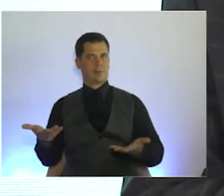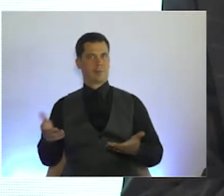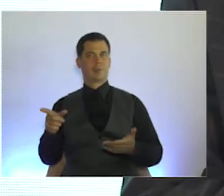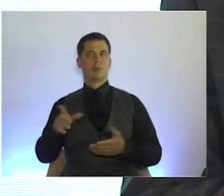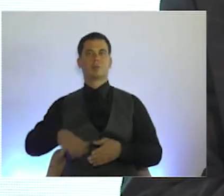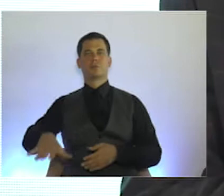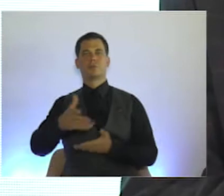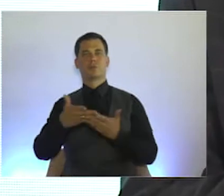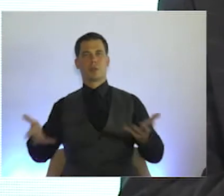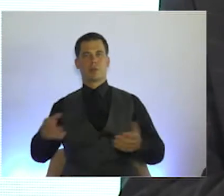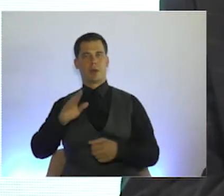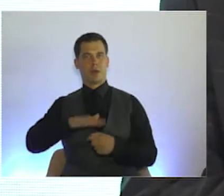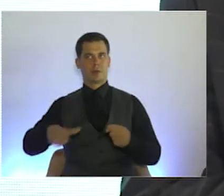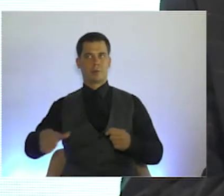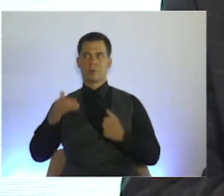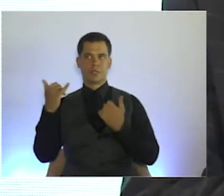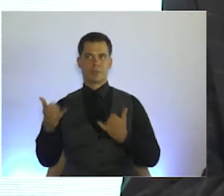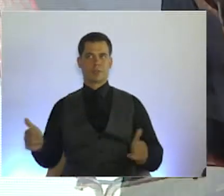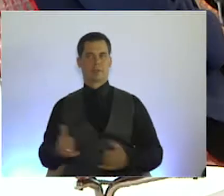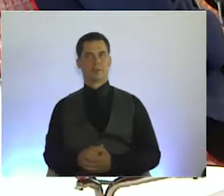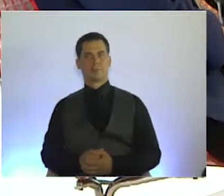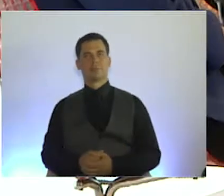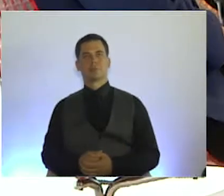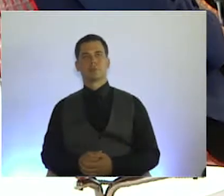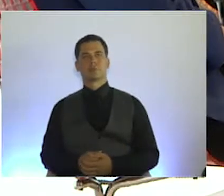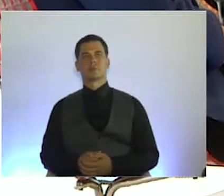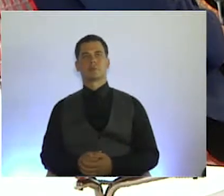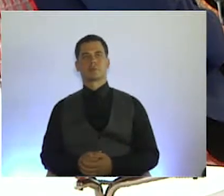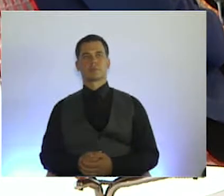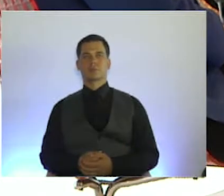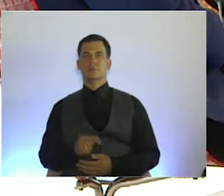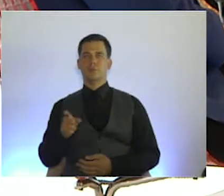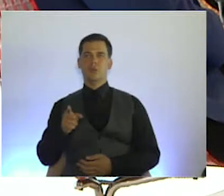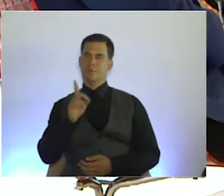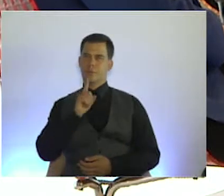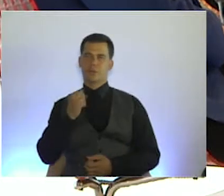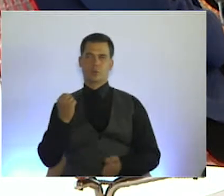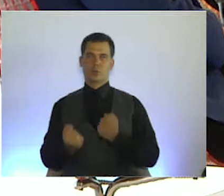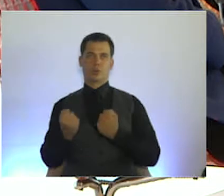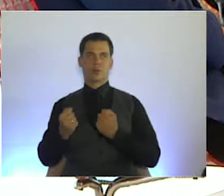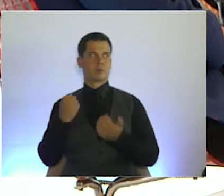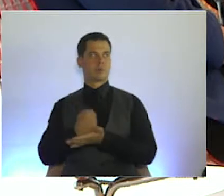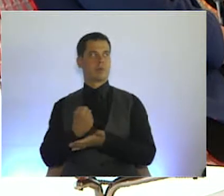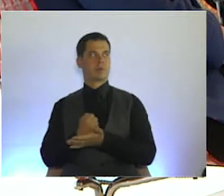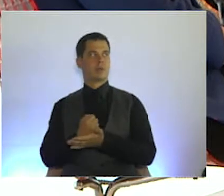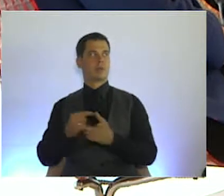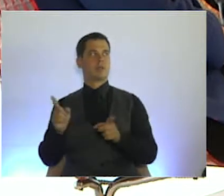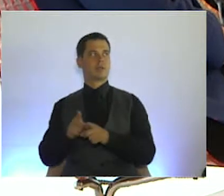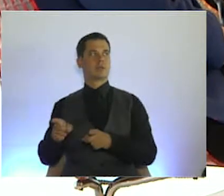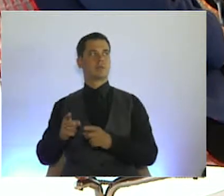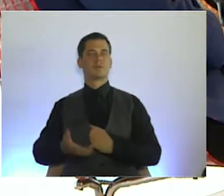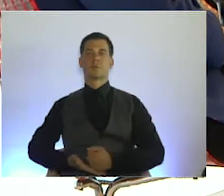ziemi radomskiej. Więc jest to o tyle trudne, że tak naprawdę to